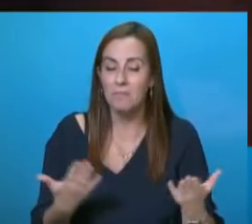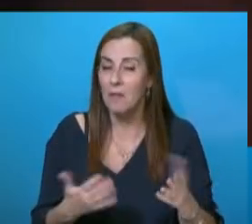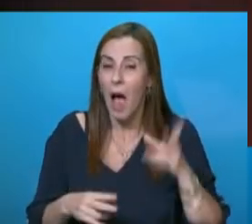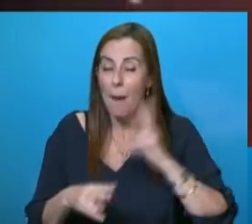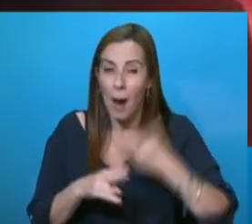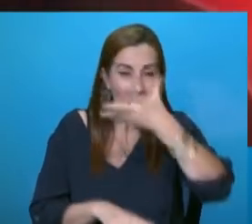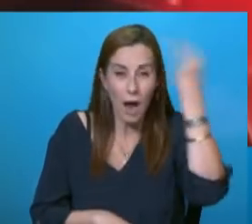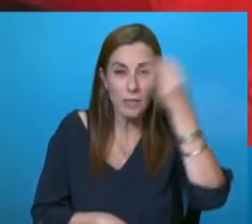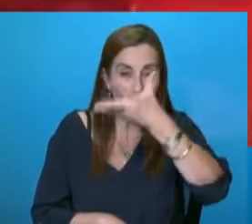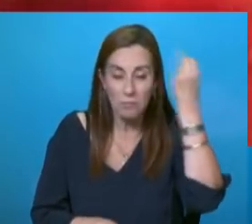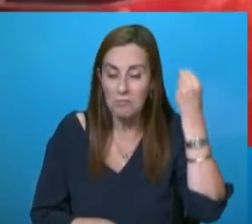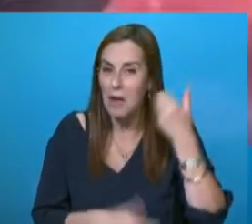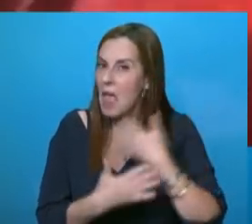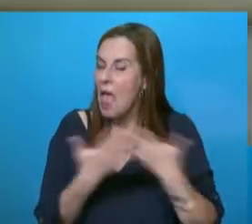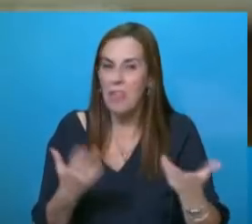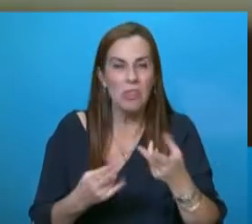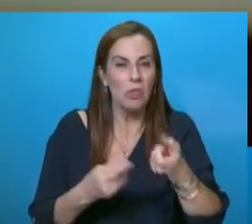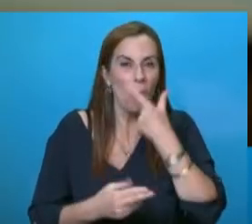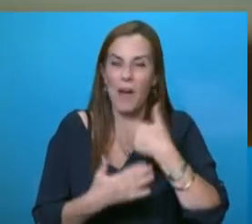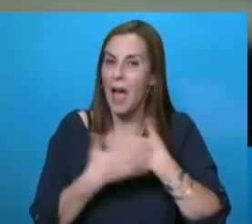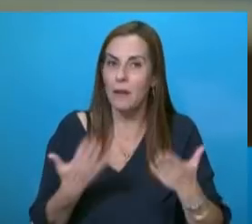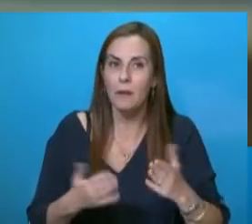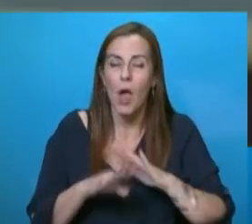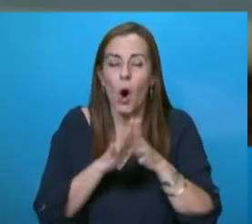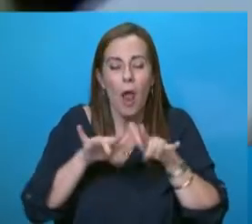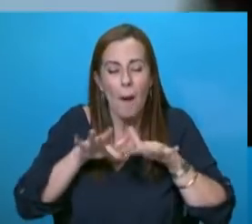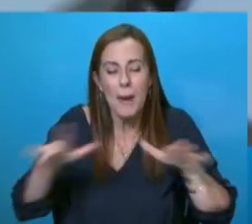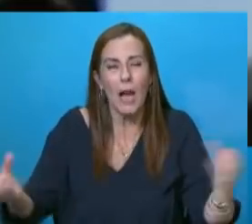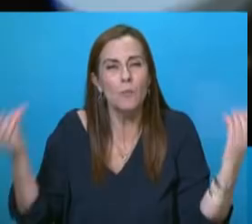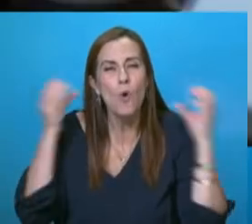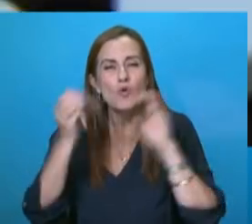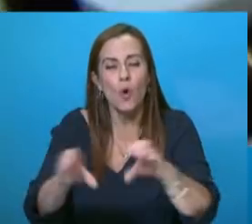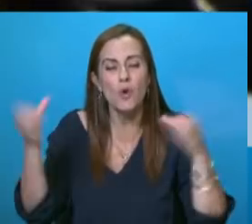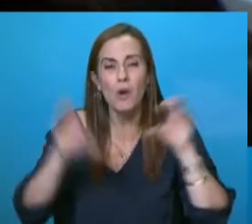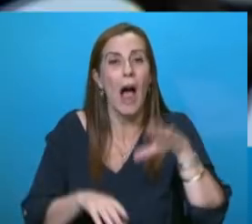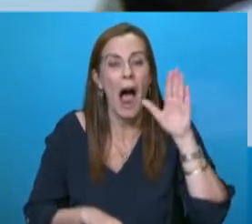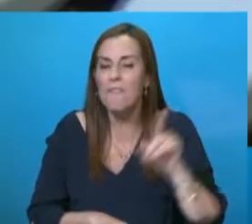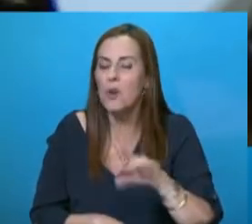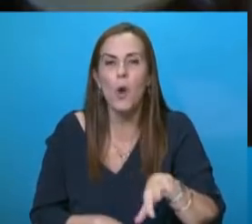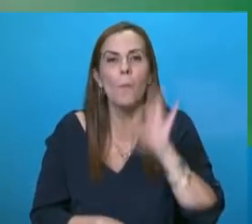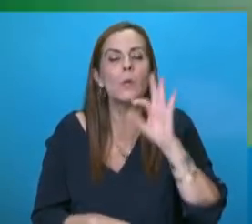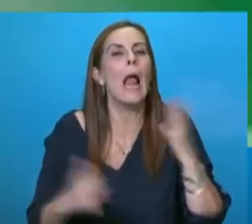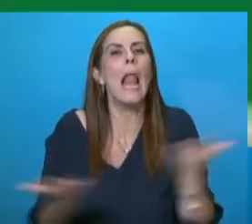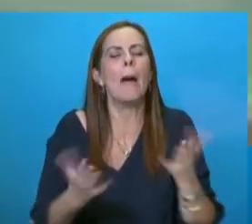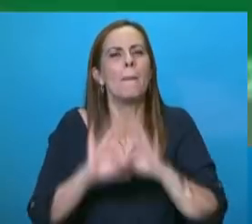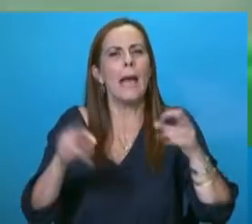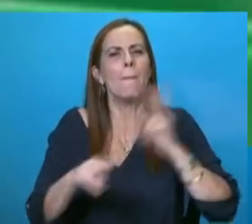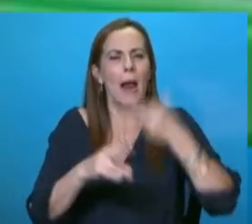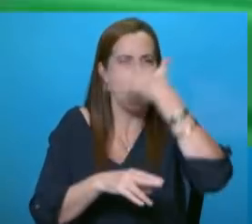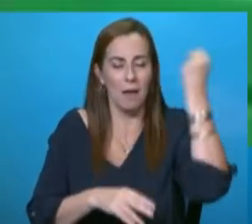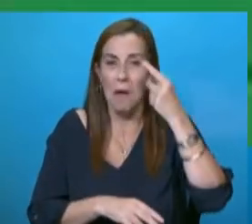שמחלת האלצהיימר נותרה חשוכת מרפא. כל המיליארדים שהושקעו ואפילו לא מצאו את הגורם למחלה.